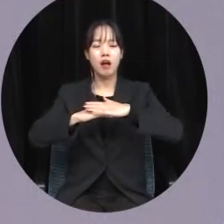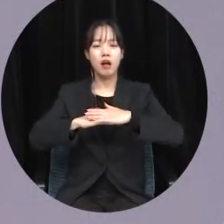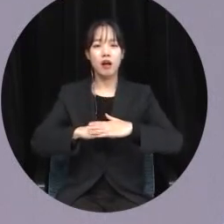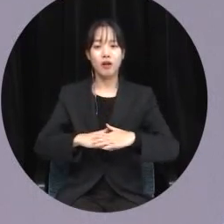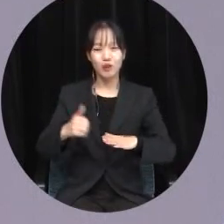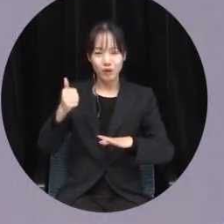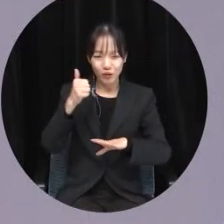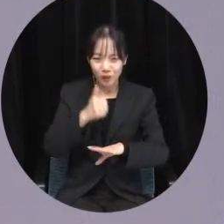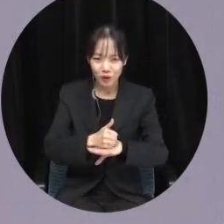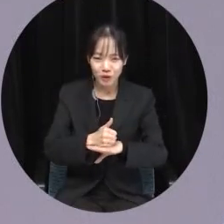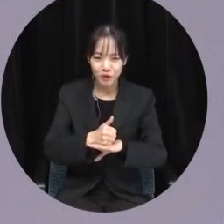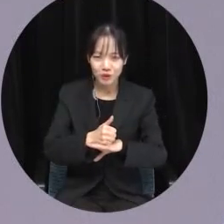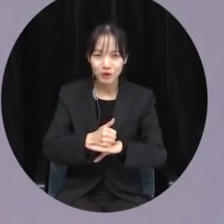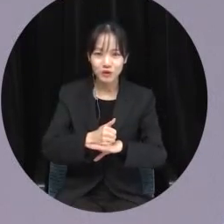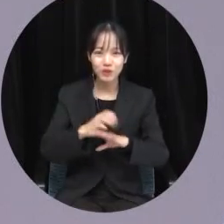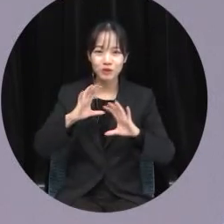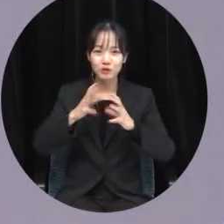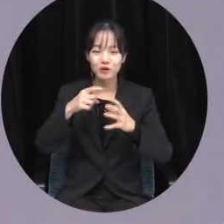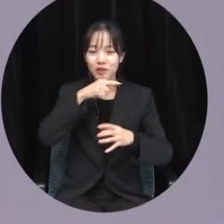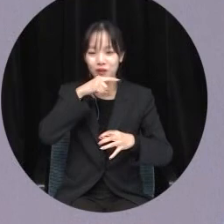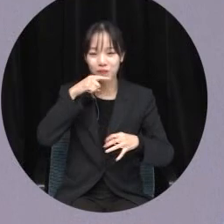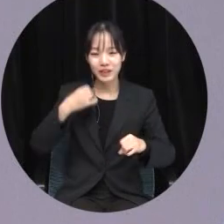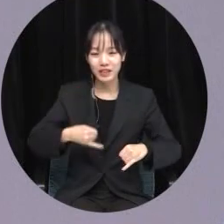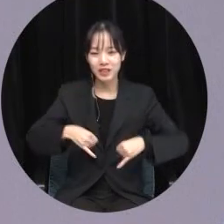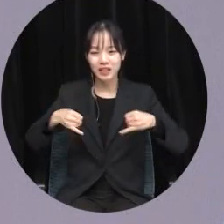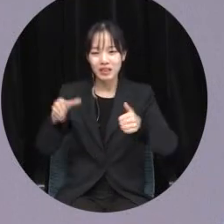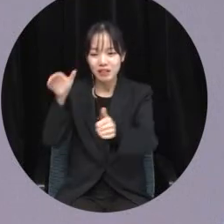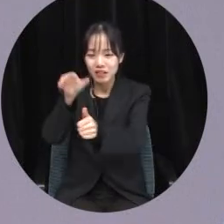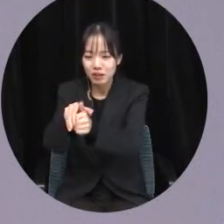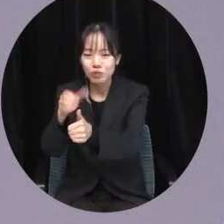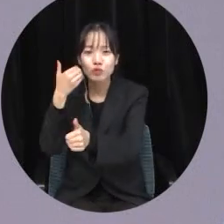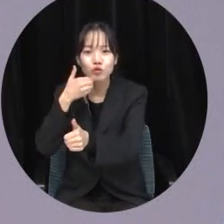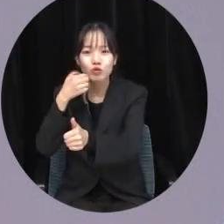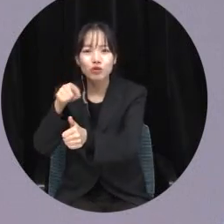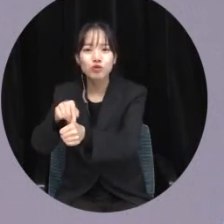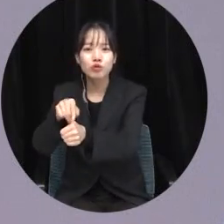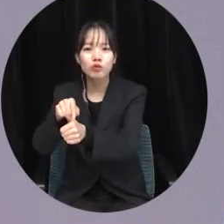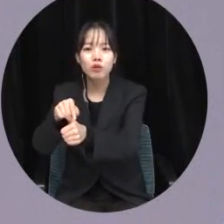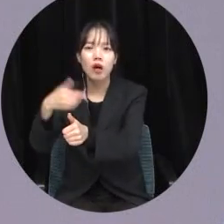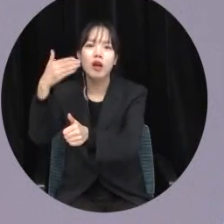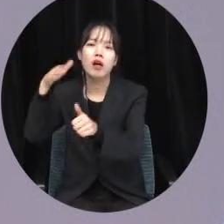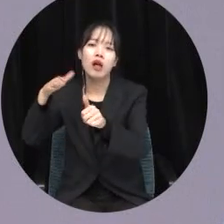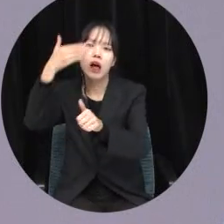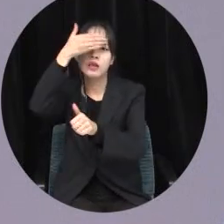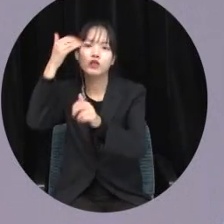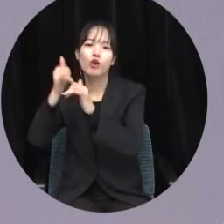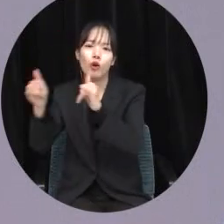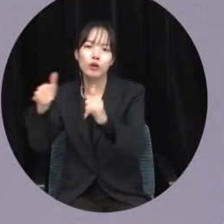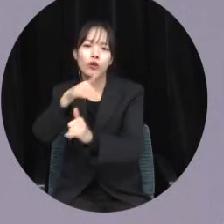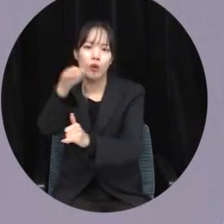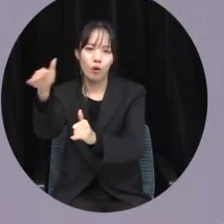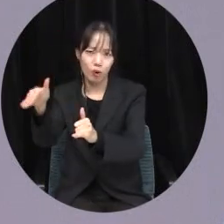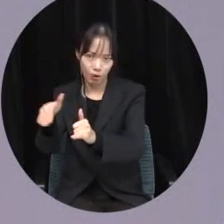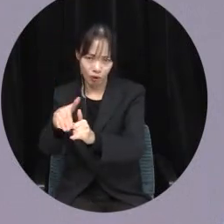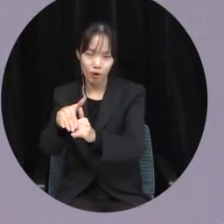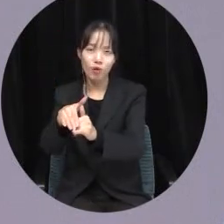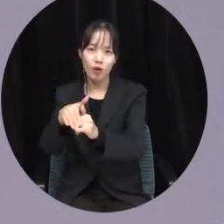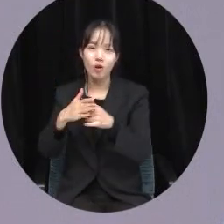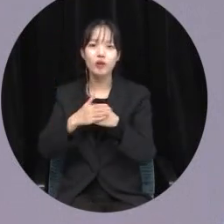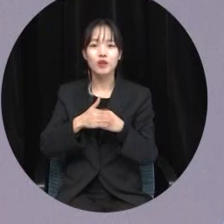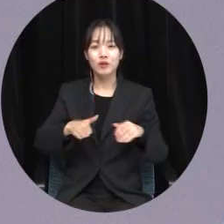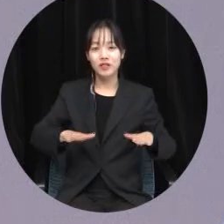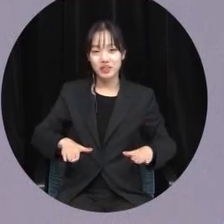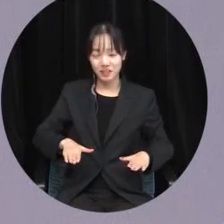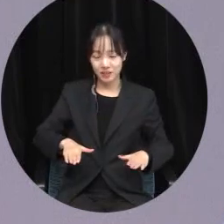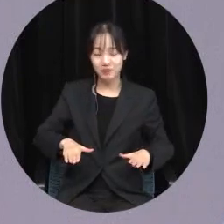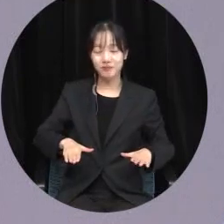세대, 청년 세대에게 전가되기 때문입니다. 바로 그런 점에서 윤 정부는 국가 재정